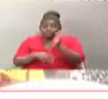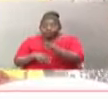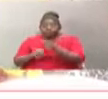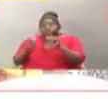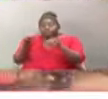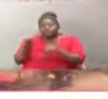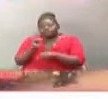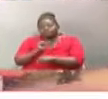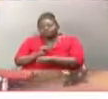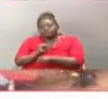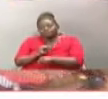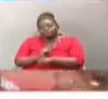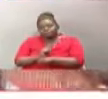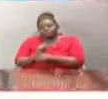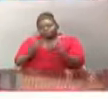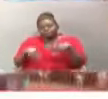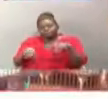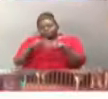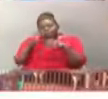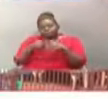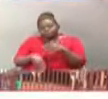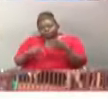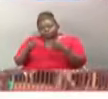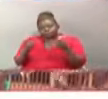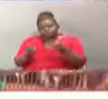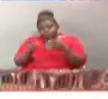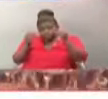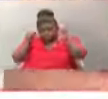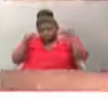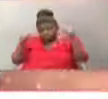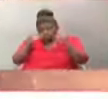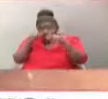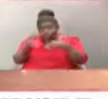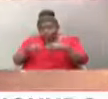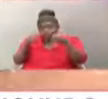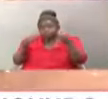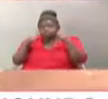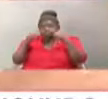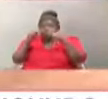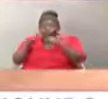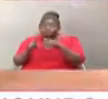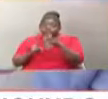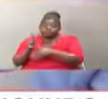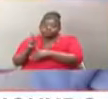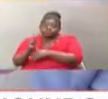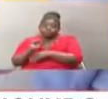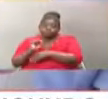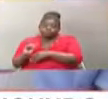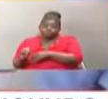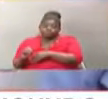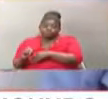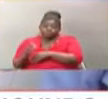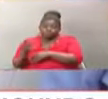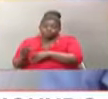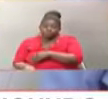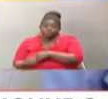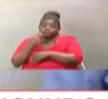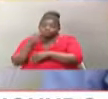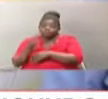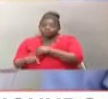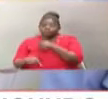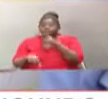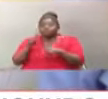okukola. Akitaanyiza nti ekifo kino pulezidenti yakiwadde abatembeeyi nga siba kukisasulira. Ate n'abaana abateekamu